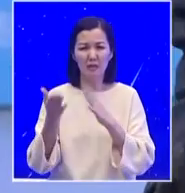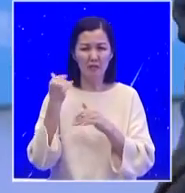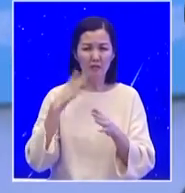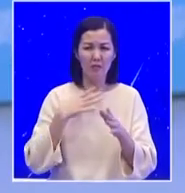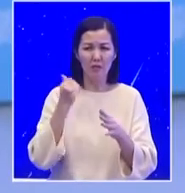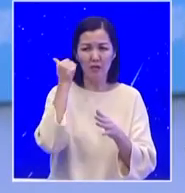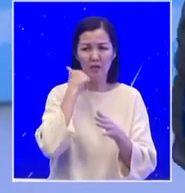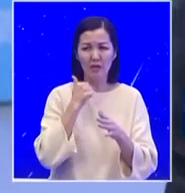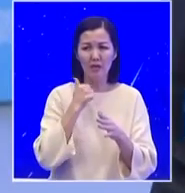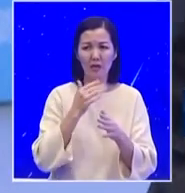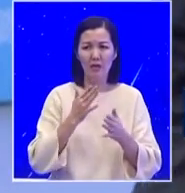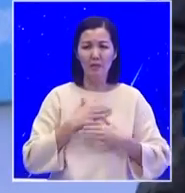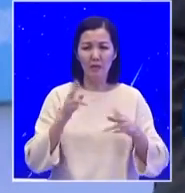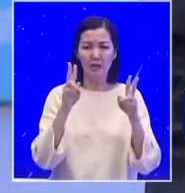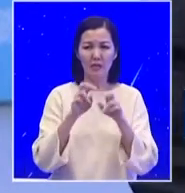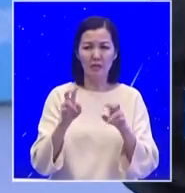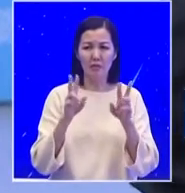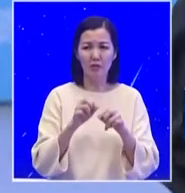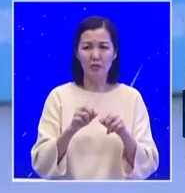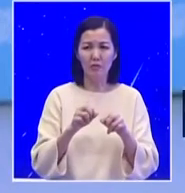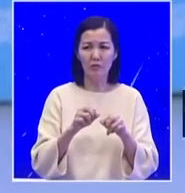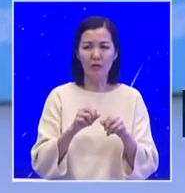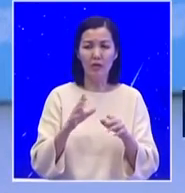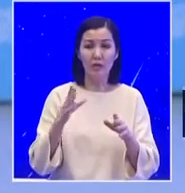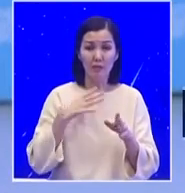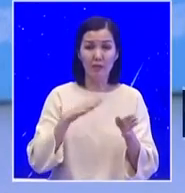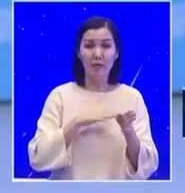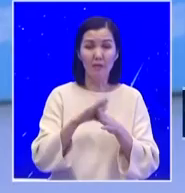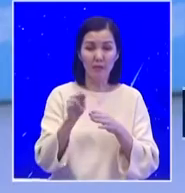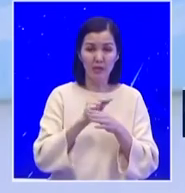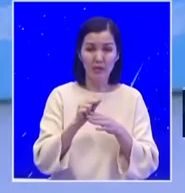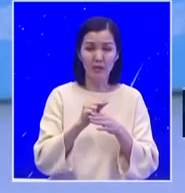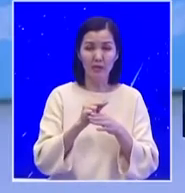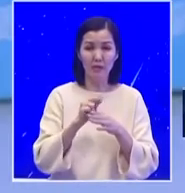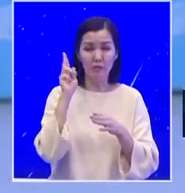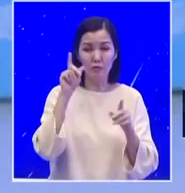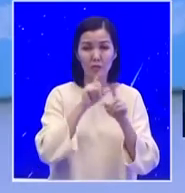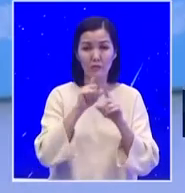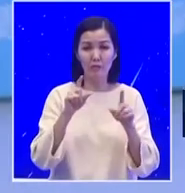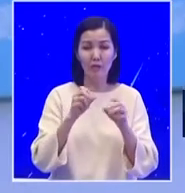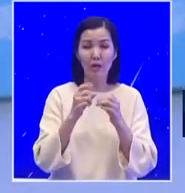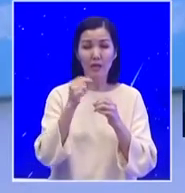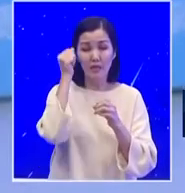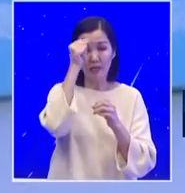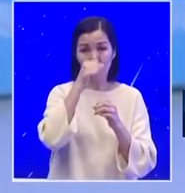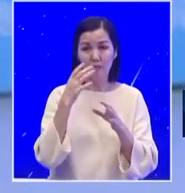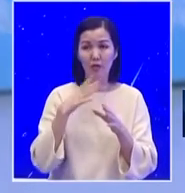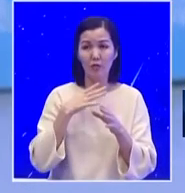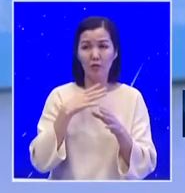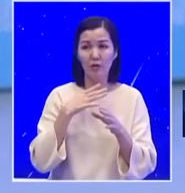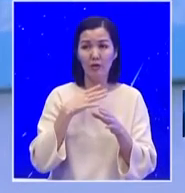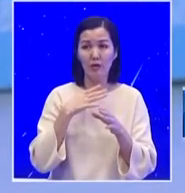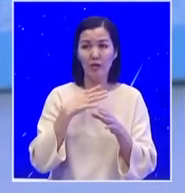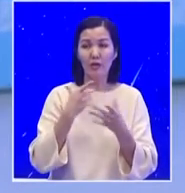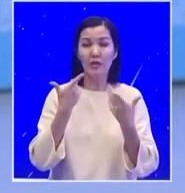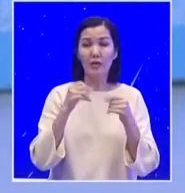Мы разберемся. Там делали, оказывается, капитальный ремонт учебного заведения в 2011 году. Именно